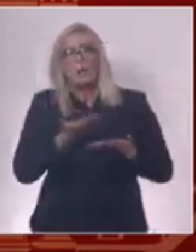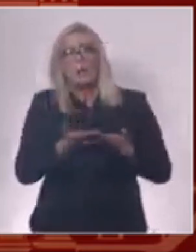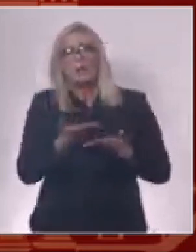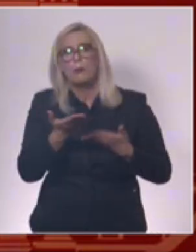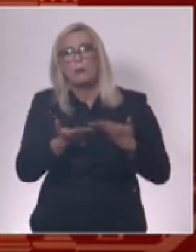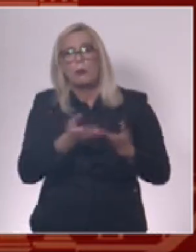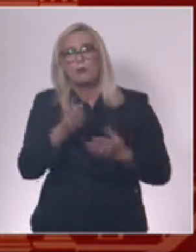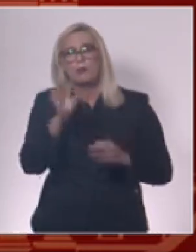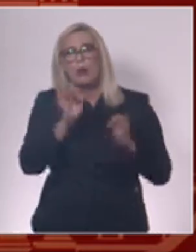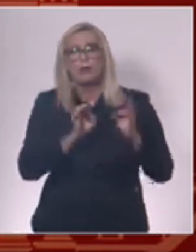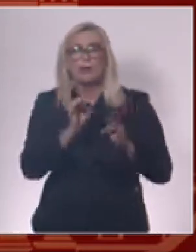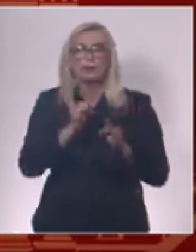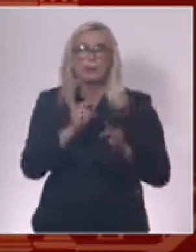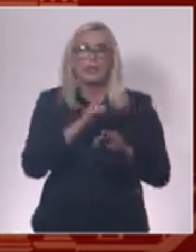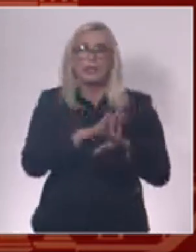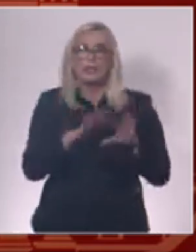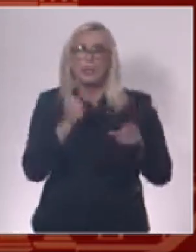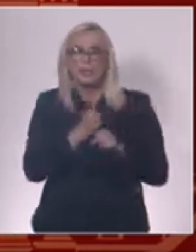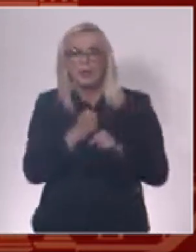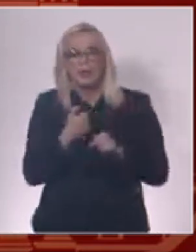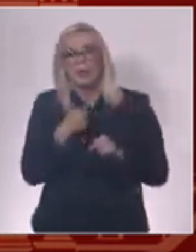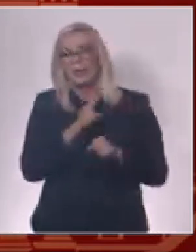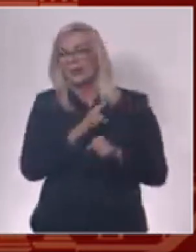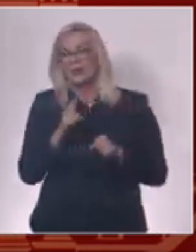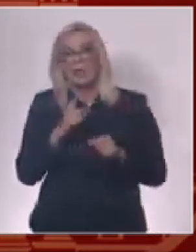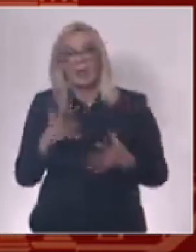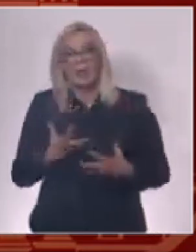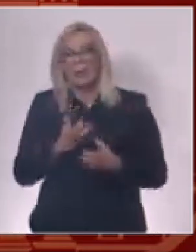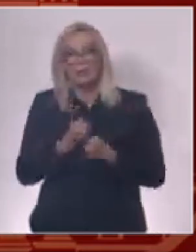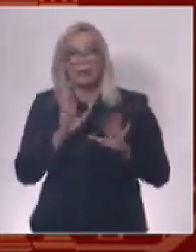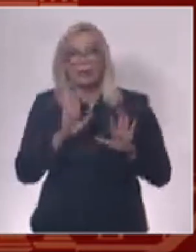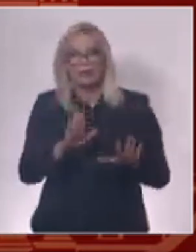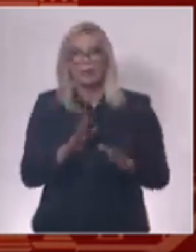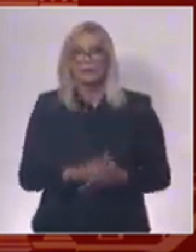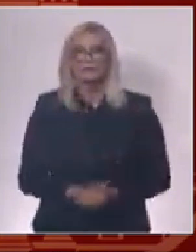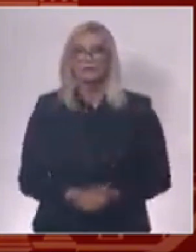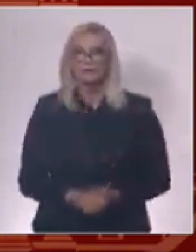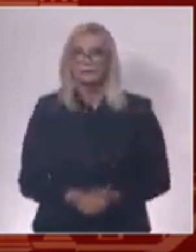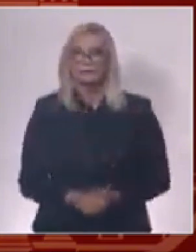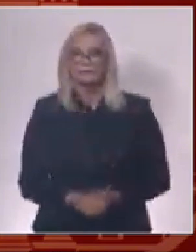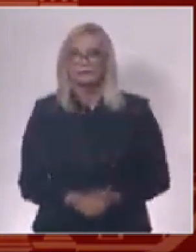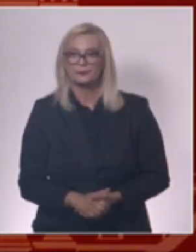заврши. Вака како што е, ние нема да го подржиме, јас додека сум председател на оваа влада.